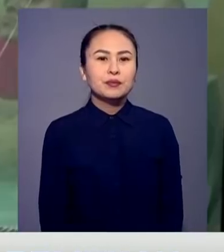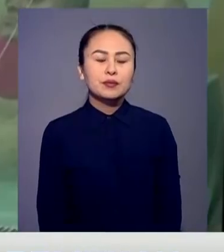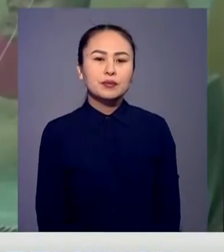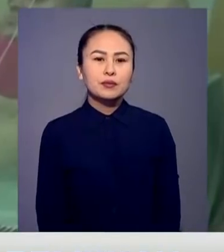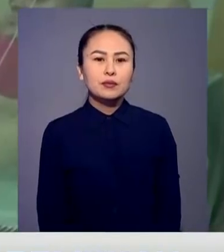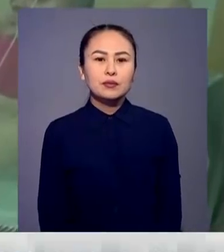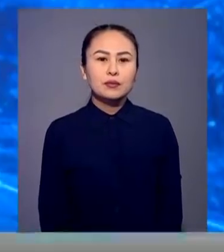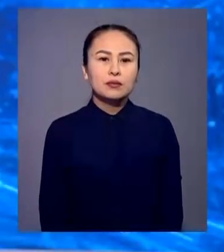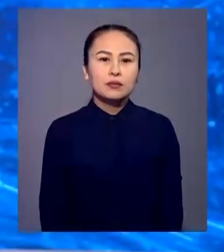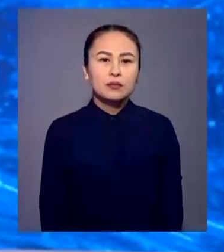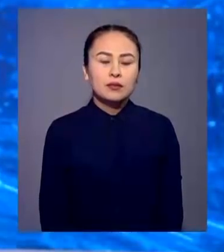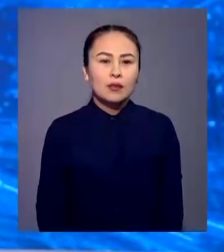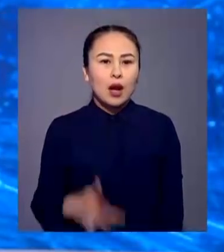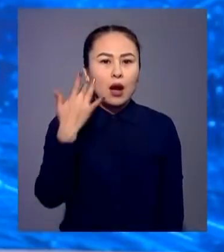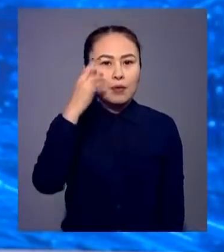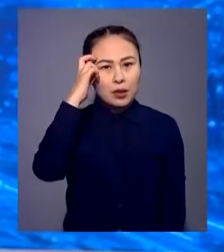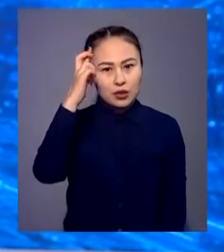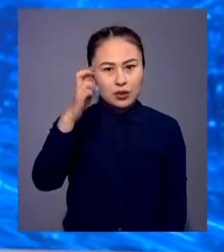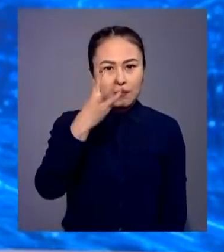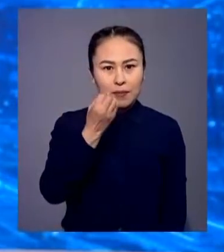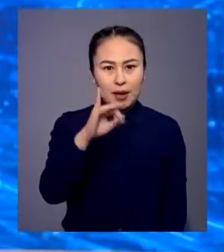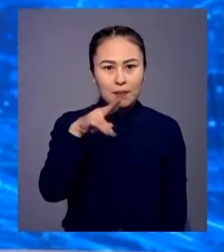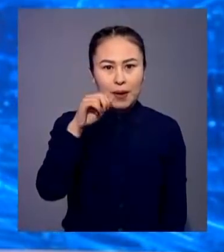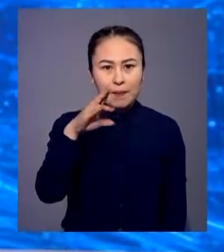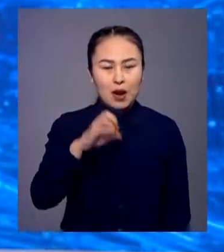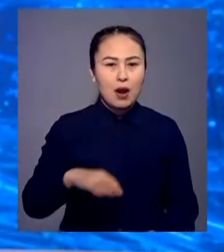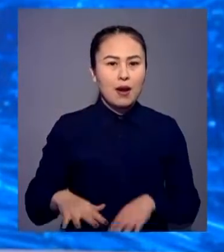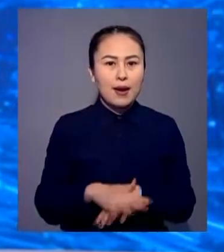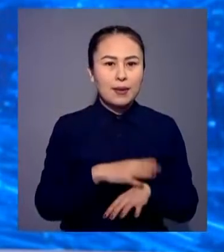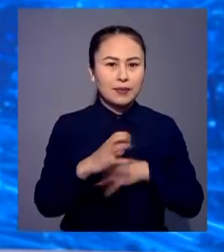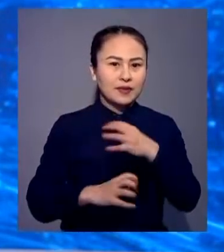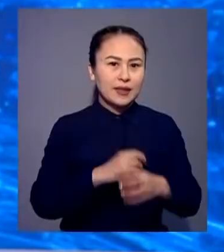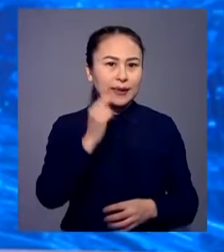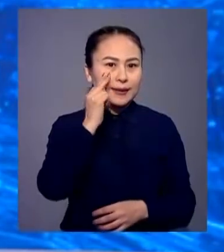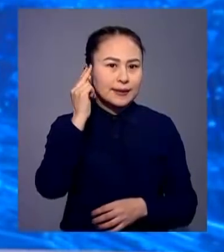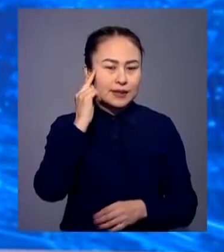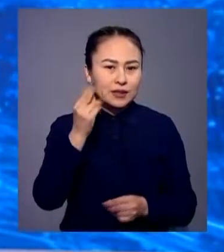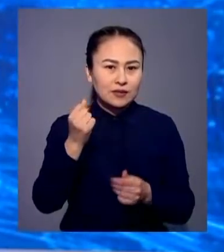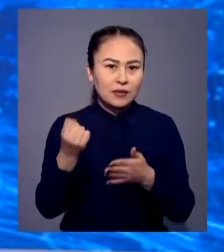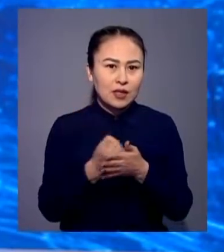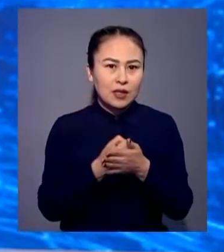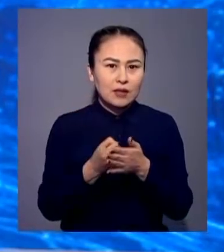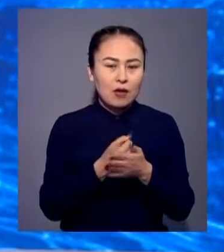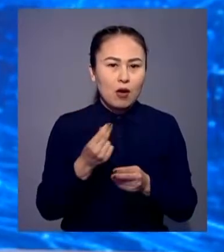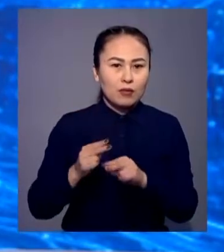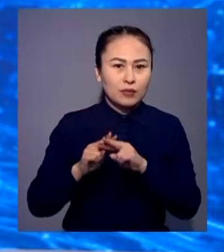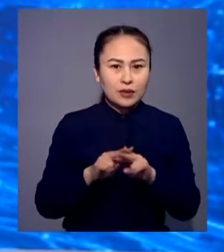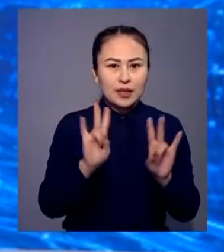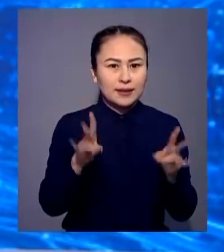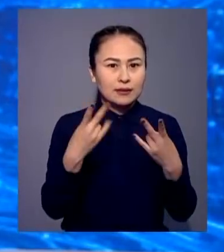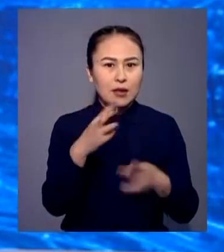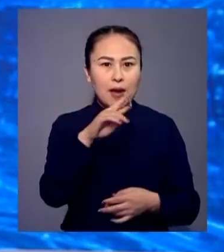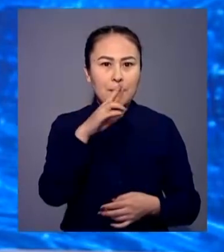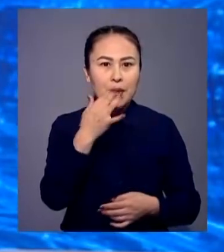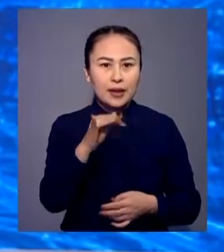АқШ-тың мемлекеттік хатшысы Майк Помпео әлем елдерін Қытайдың инвестициясына жүгінбеуге шақырды. Ол Ямайкаға сапары барысында осындай ойын